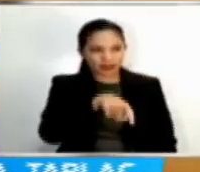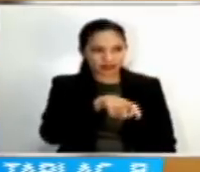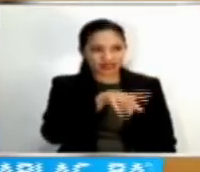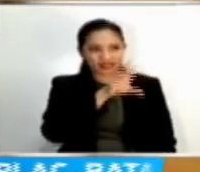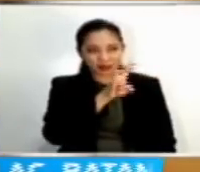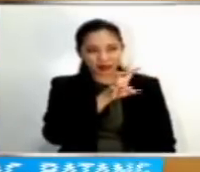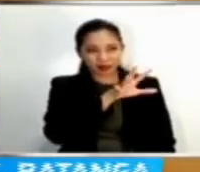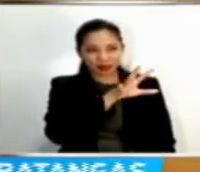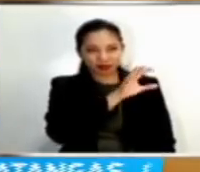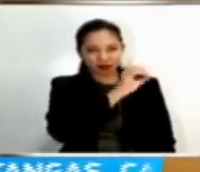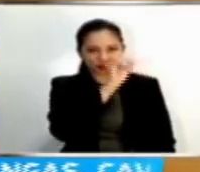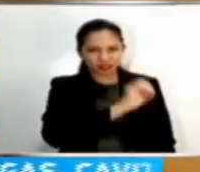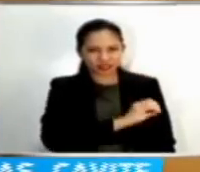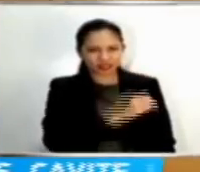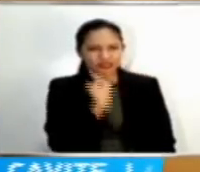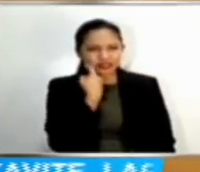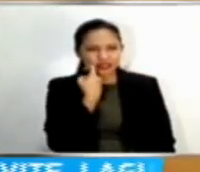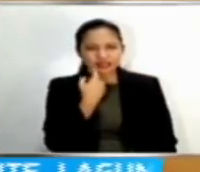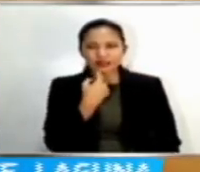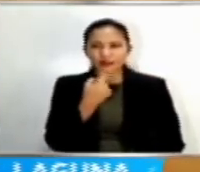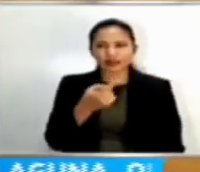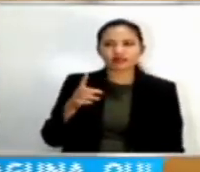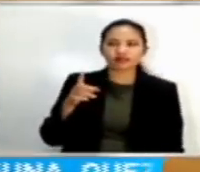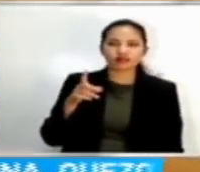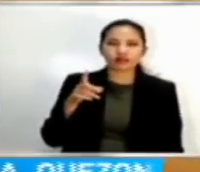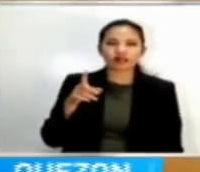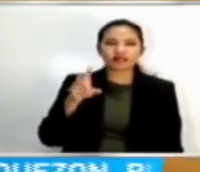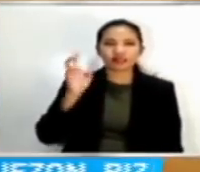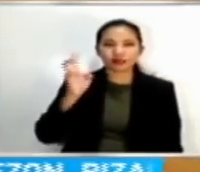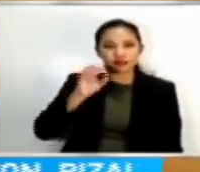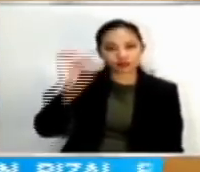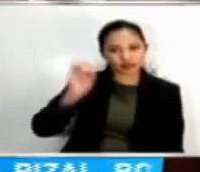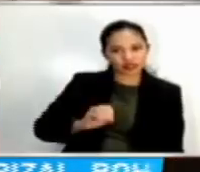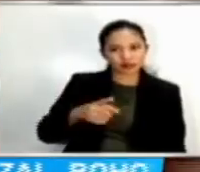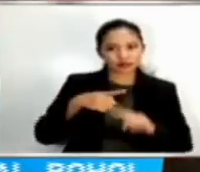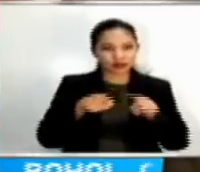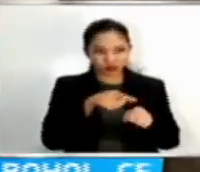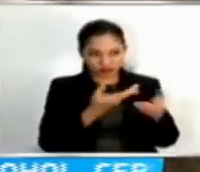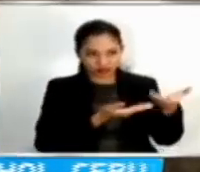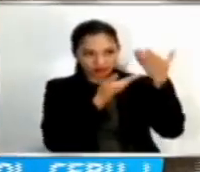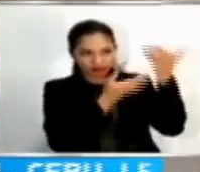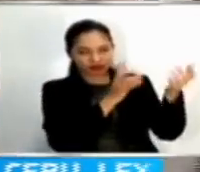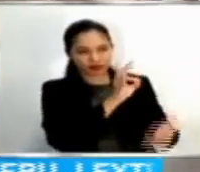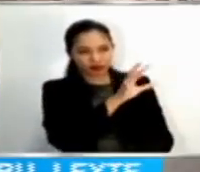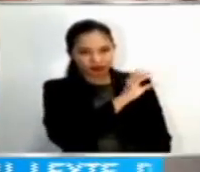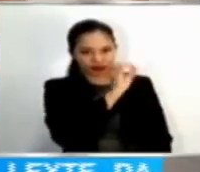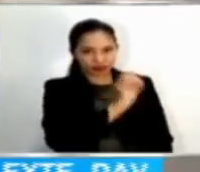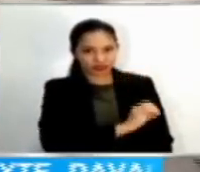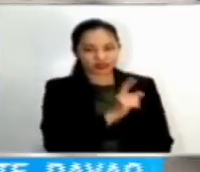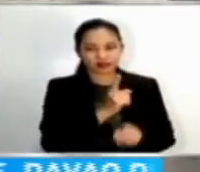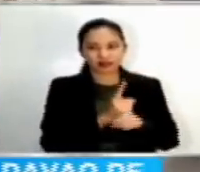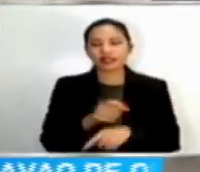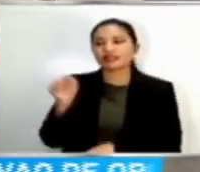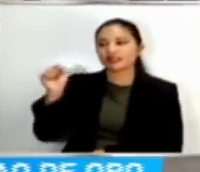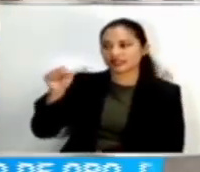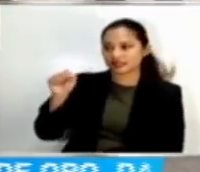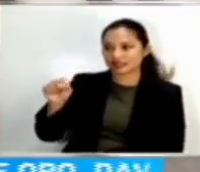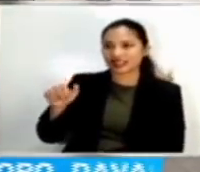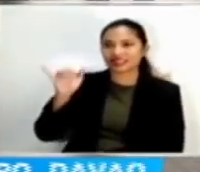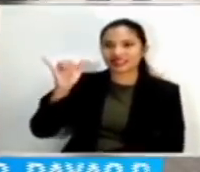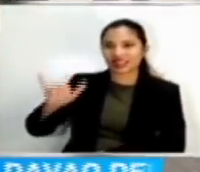to dun sa sinasabi niyong dapat itaas sa 75% ng population? Yes, iyan yung tinatawag na herd immunity threshold. Mm-mm.